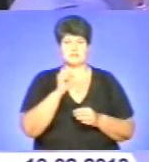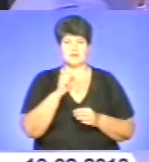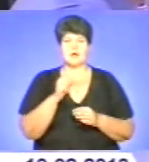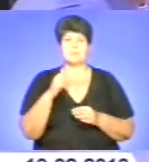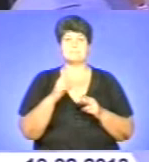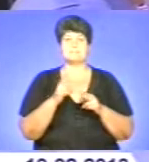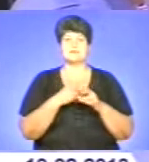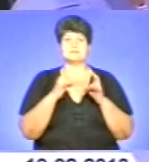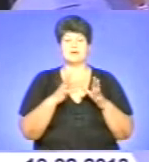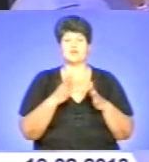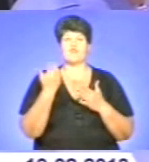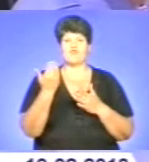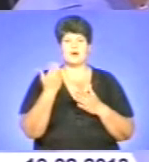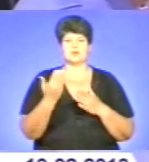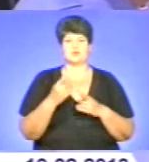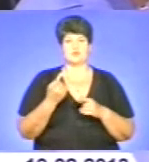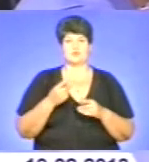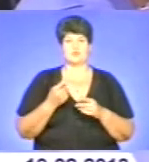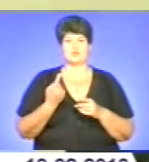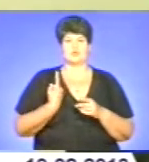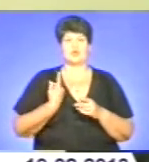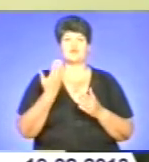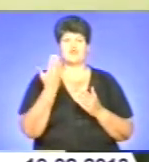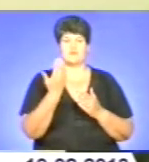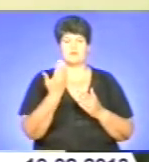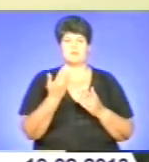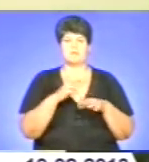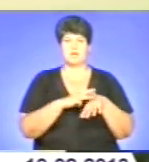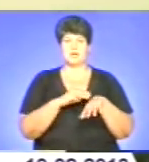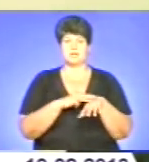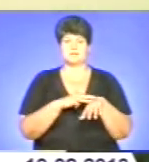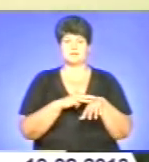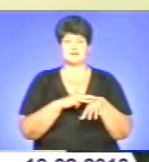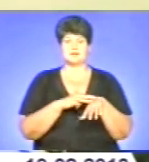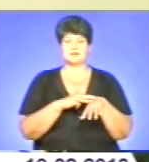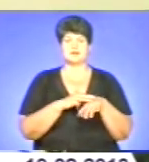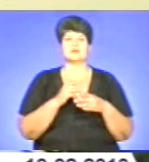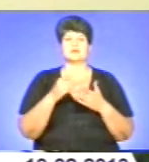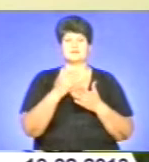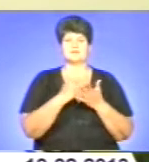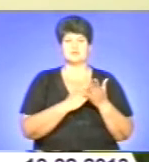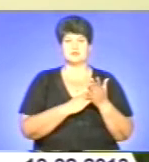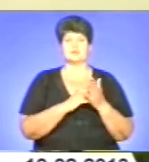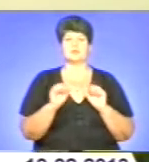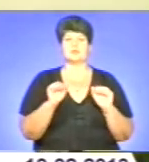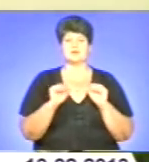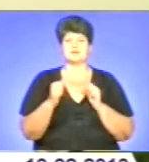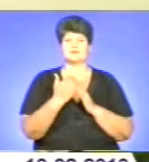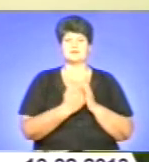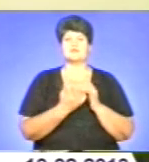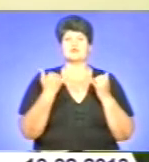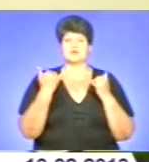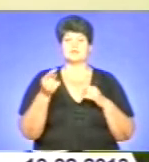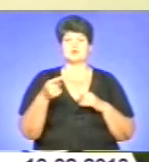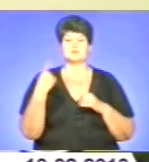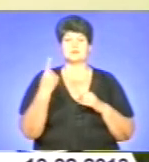ваших домівок слідкують правоохоронні органи за даними головного упраління статистики в Тернопільській області на сьогодні